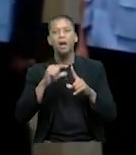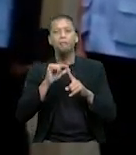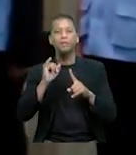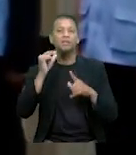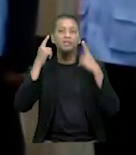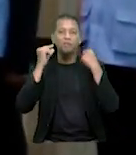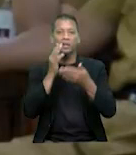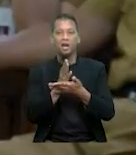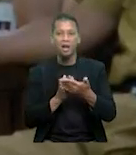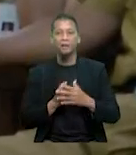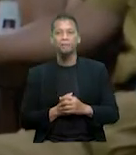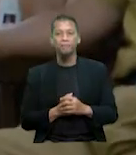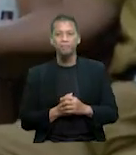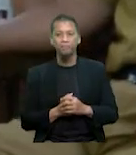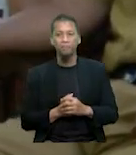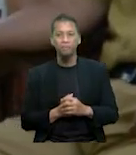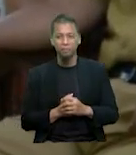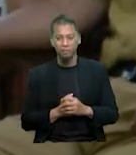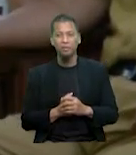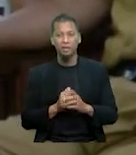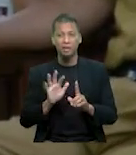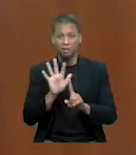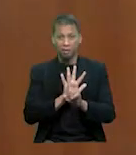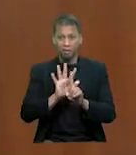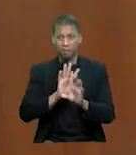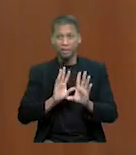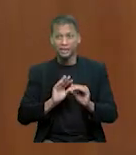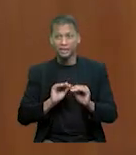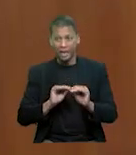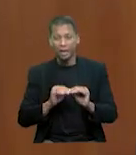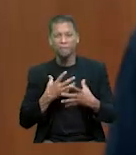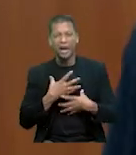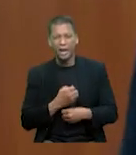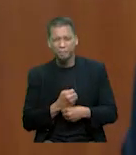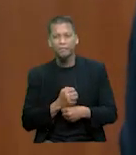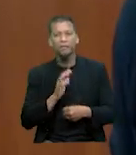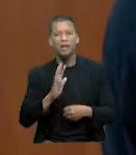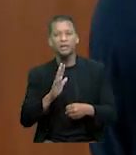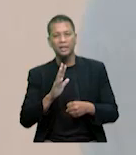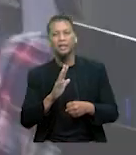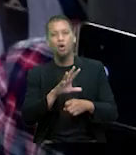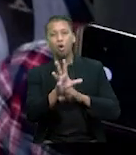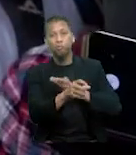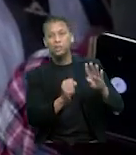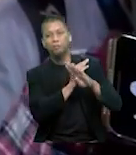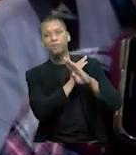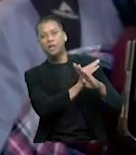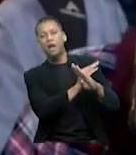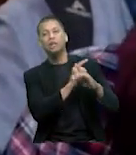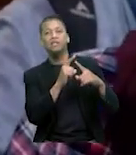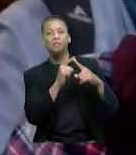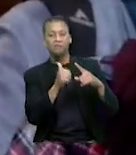Jateng dari beragam latar belakang profesi diharapkan semakin memperkuat upaya pencegahan korupsi di Jateng. Dan Kompak